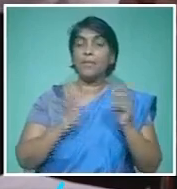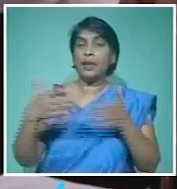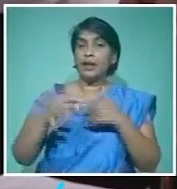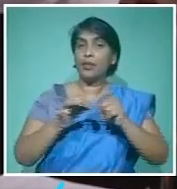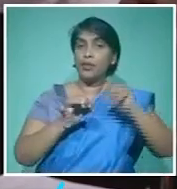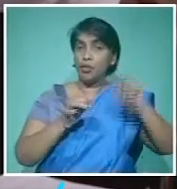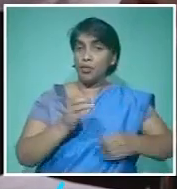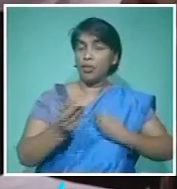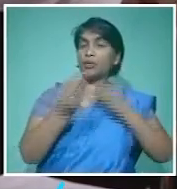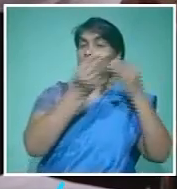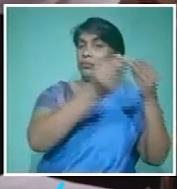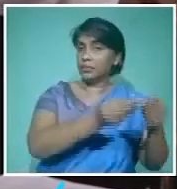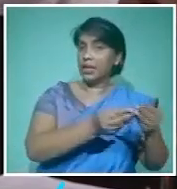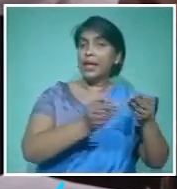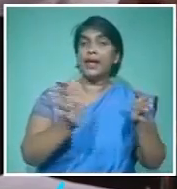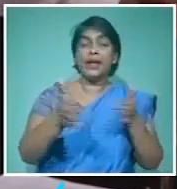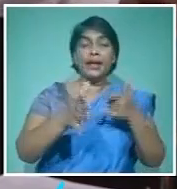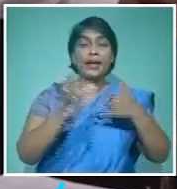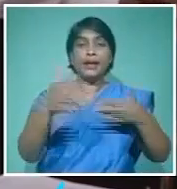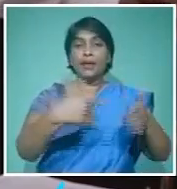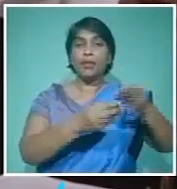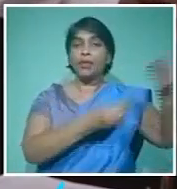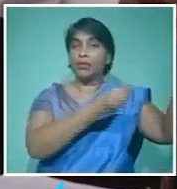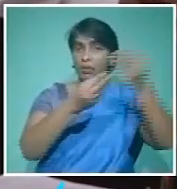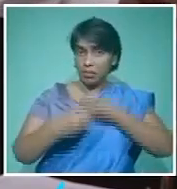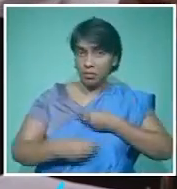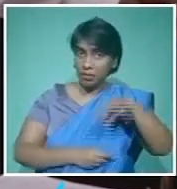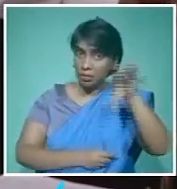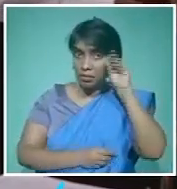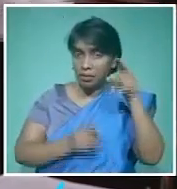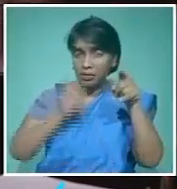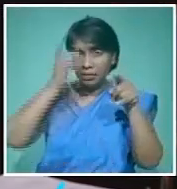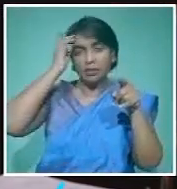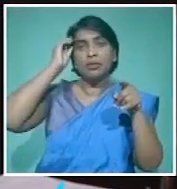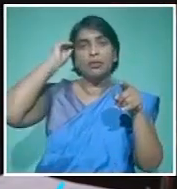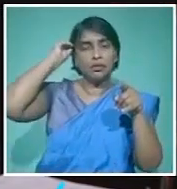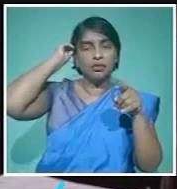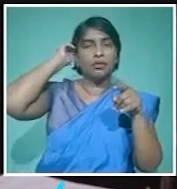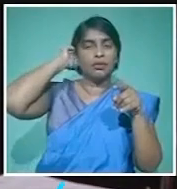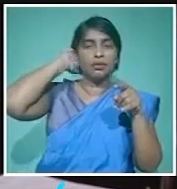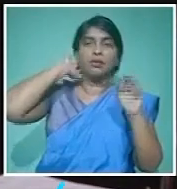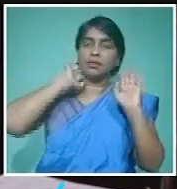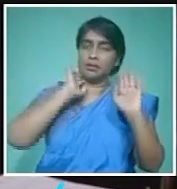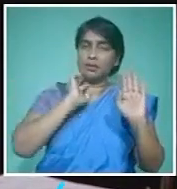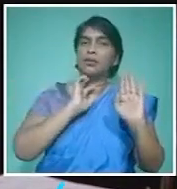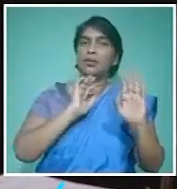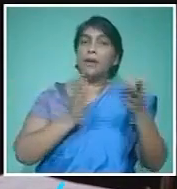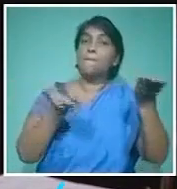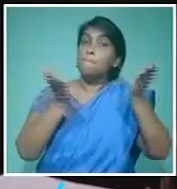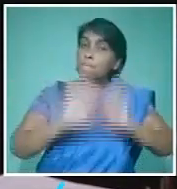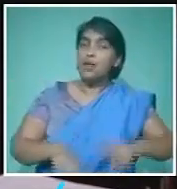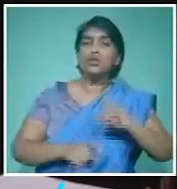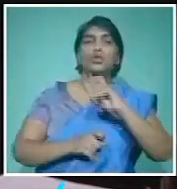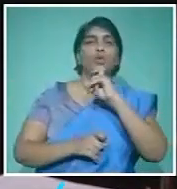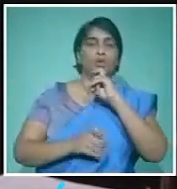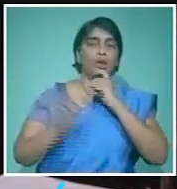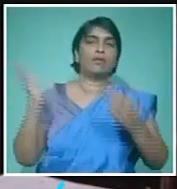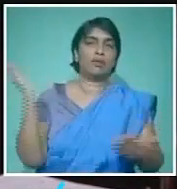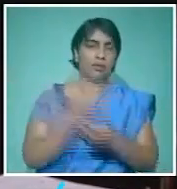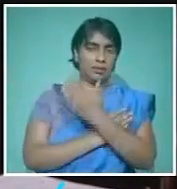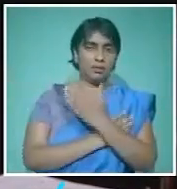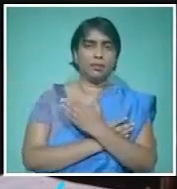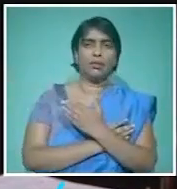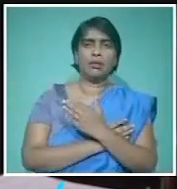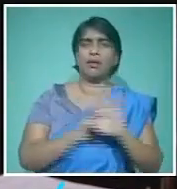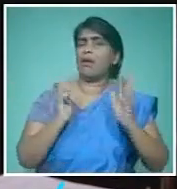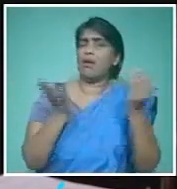මණ්ඩලයට ගිහිල්ලා කැබිනට් මණ්ඩලෙන් එන්න ඕන ඒක පැහැදිලිද ඔව් පැහැදිලි හරි හරි ඊට පස්සේ උසාවියන්න තියෙන්නේ එනිසා ඔබතුමාලා මේ සභාවට ආයේ